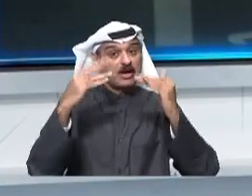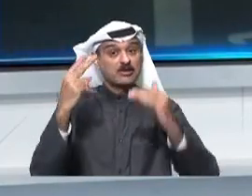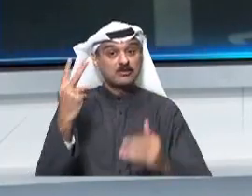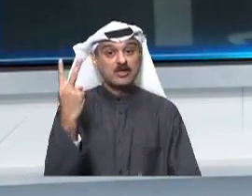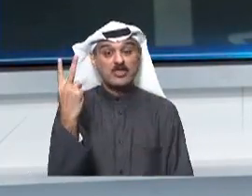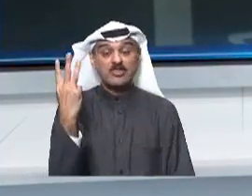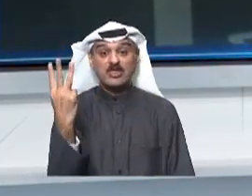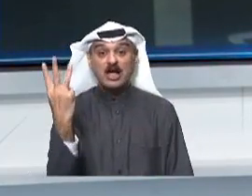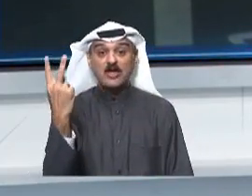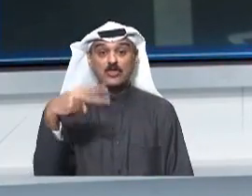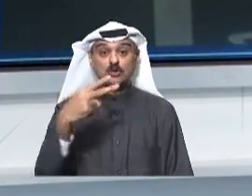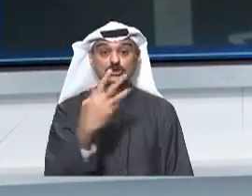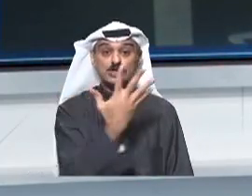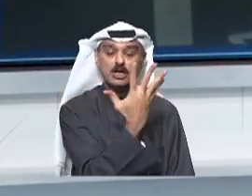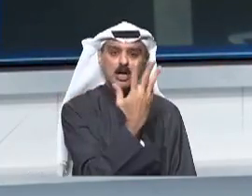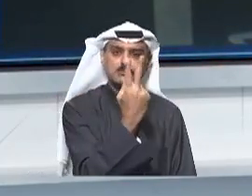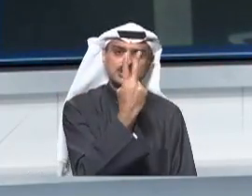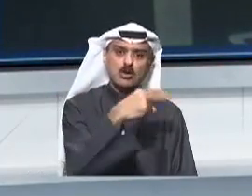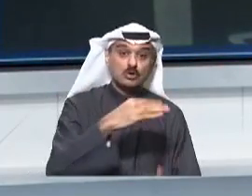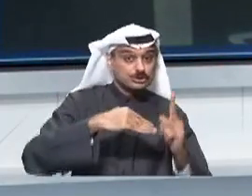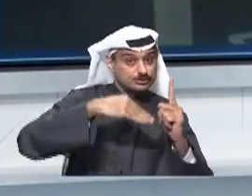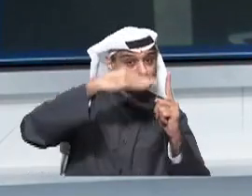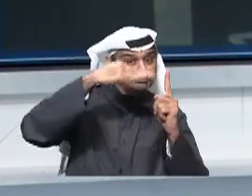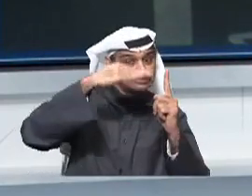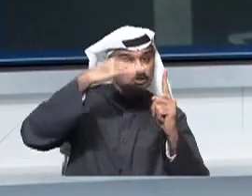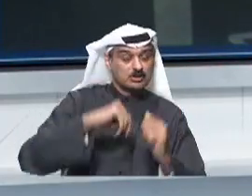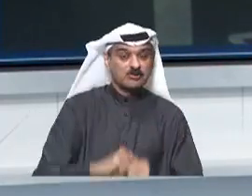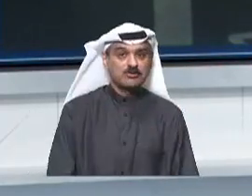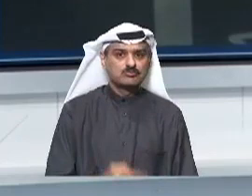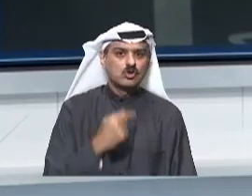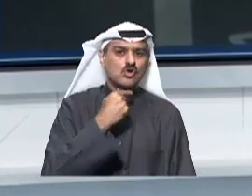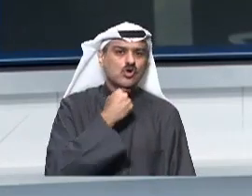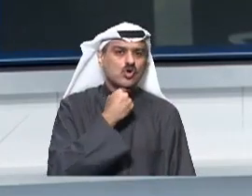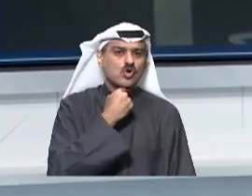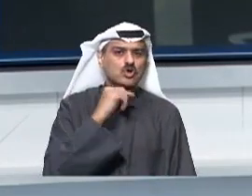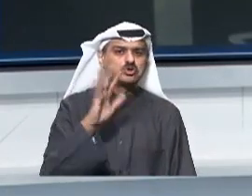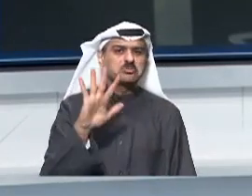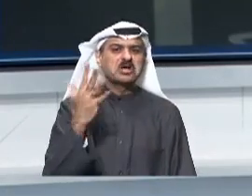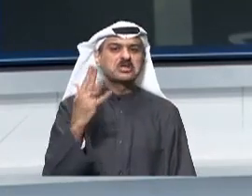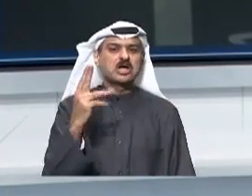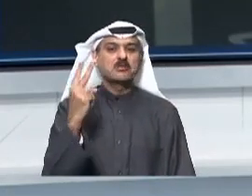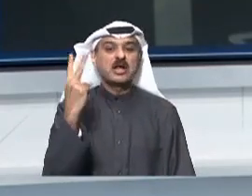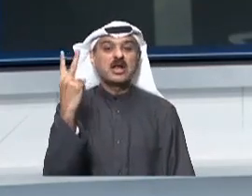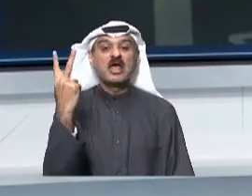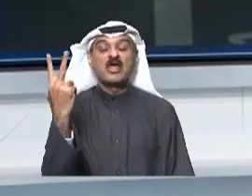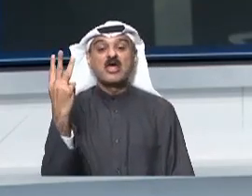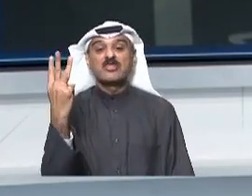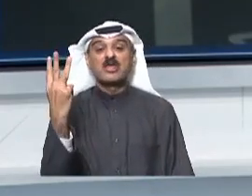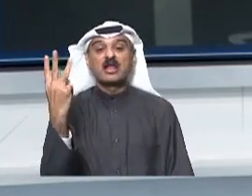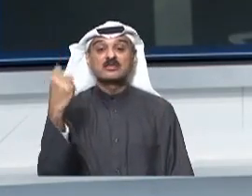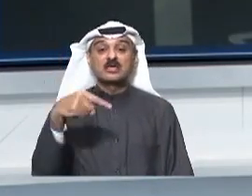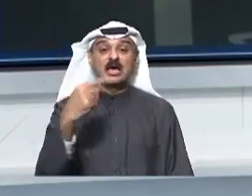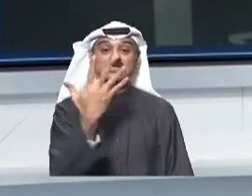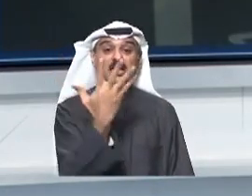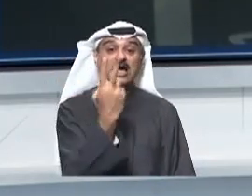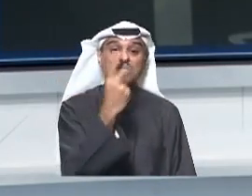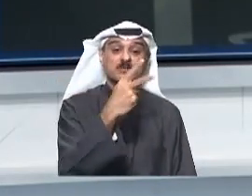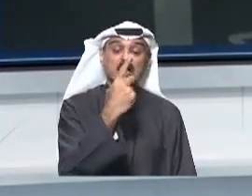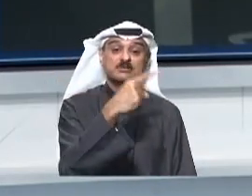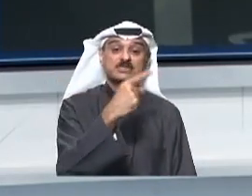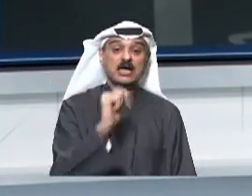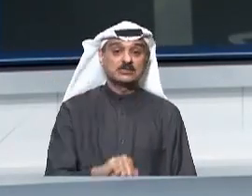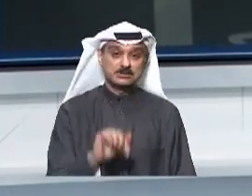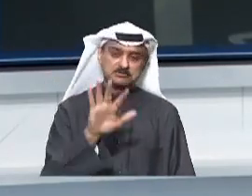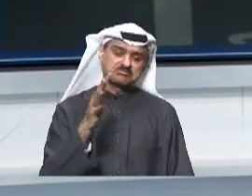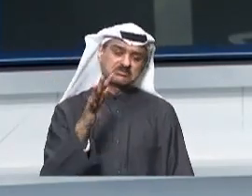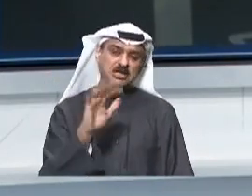ما بين 23 إلى 25 درجة مئوية ليوم الجمعة، ومن 13 إلى 15 درجة مئوية لأدنى حرارة. استمرار أيضا الرياح